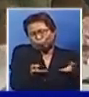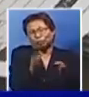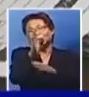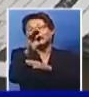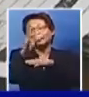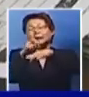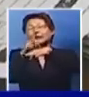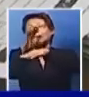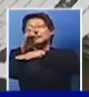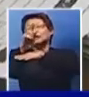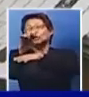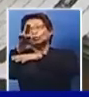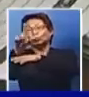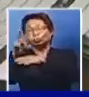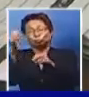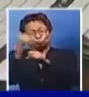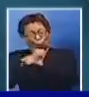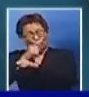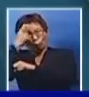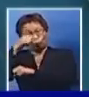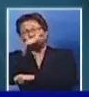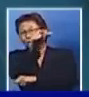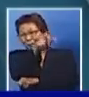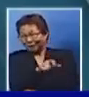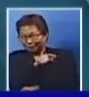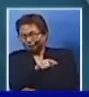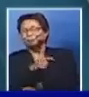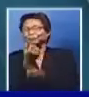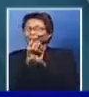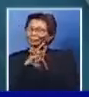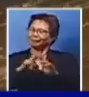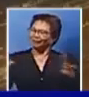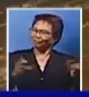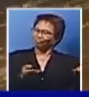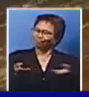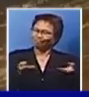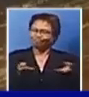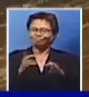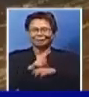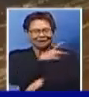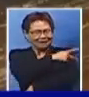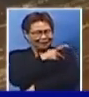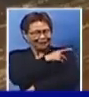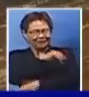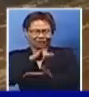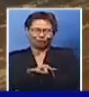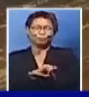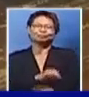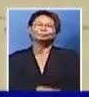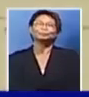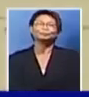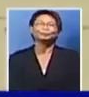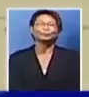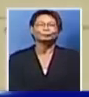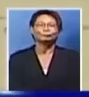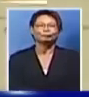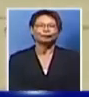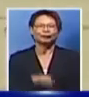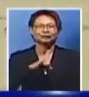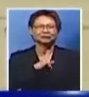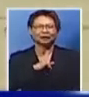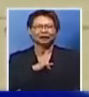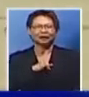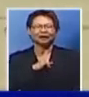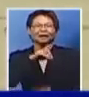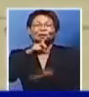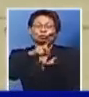itu merupakan cabaran baginya. Malah beliau bersedia untuk berkhidmat di klinik berkenaan. Sebagai seorang